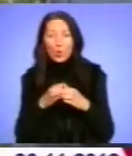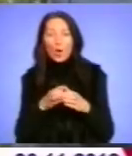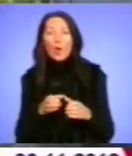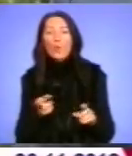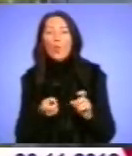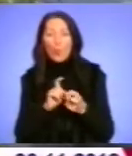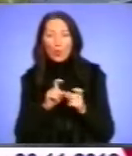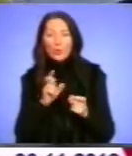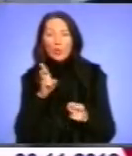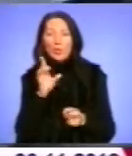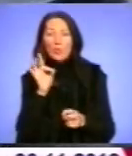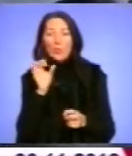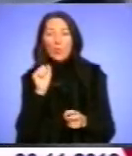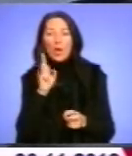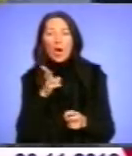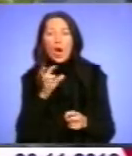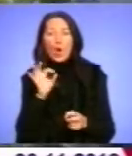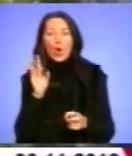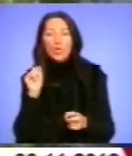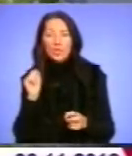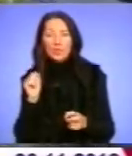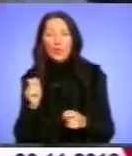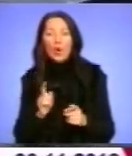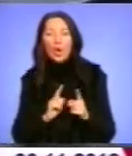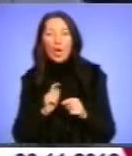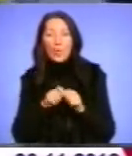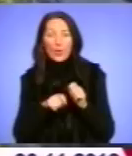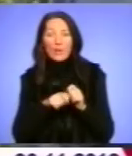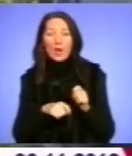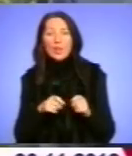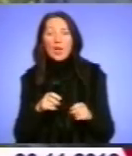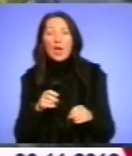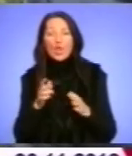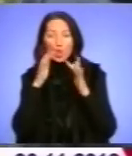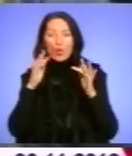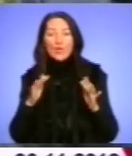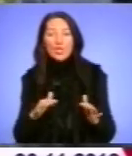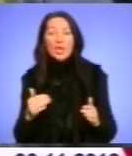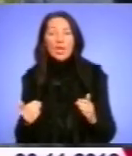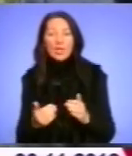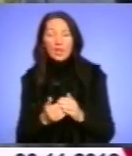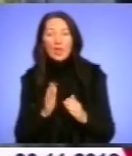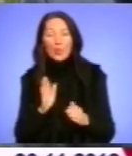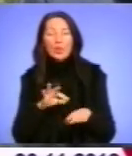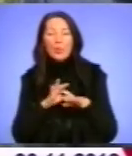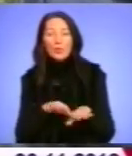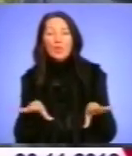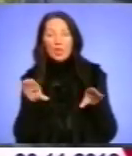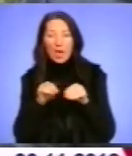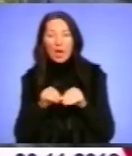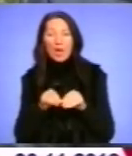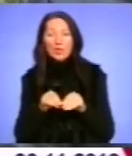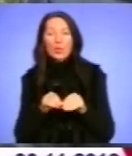по рейдах по новорічних ялинках. От будем проводити разом рейди спільно